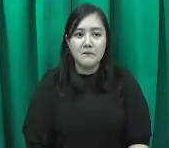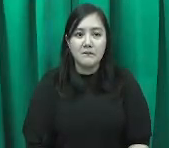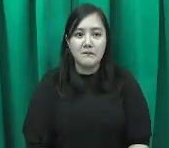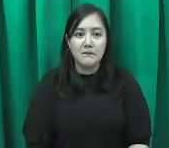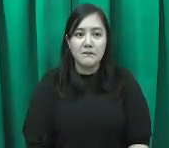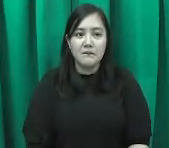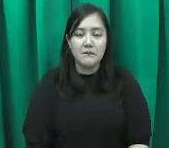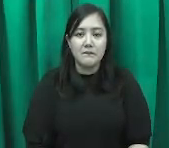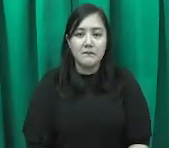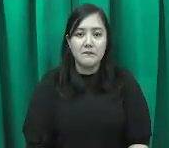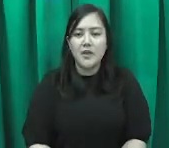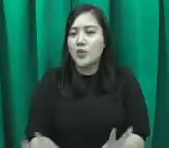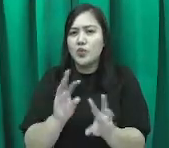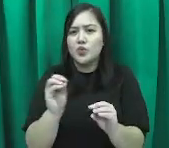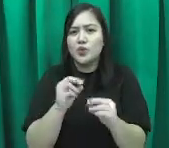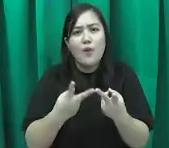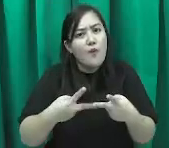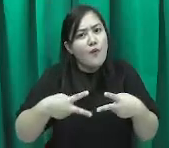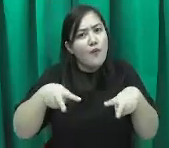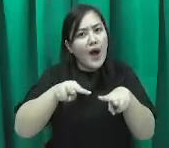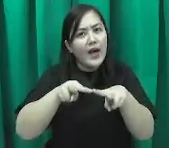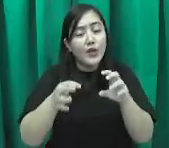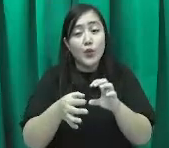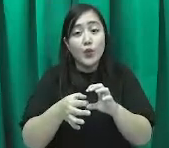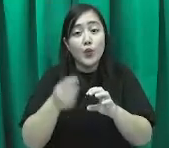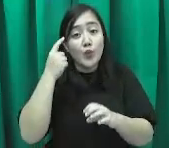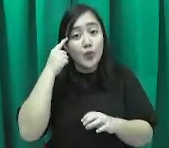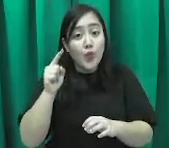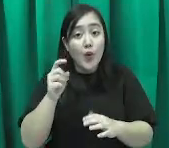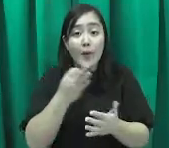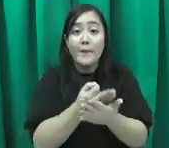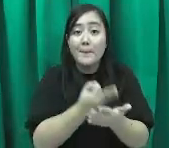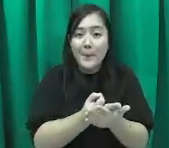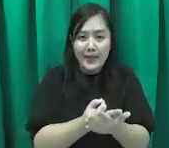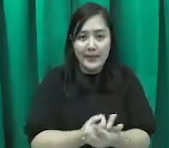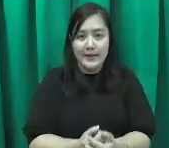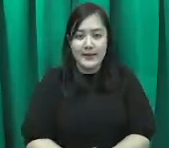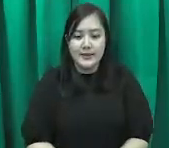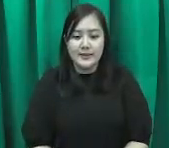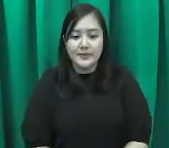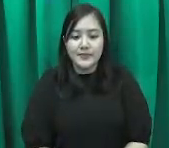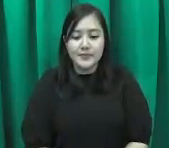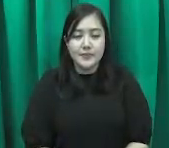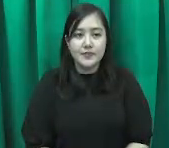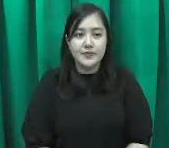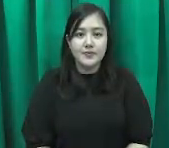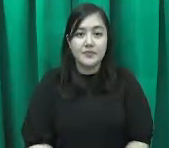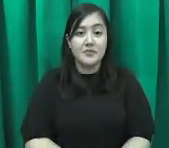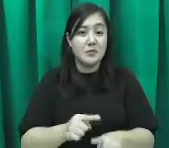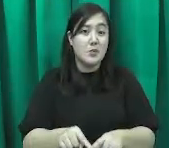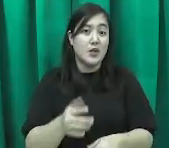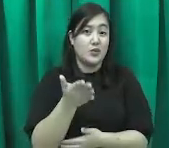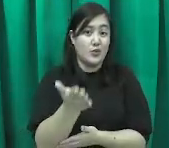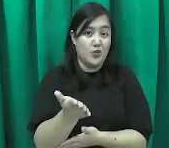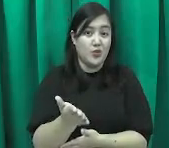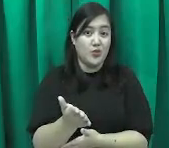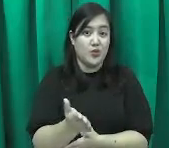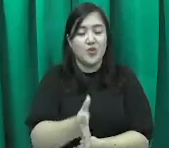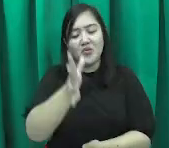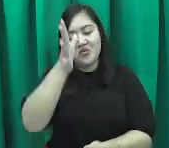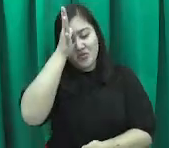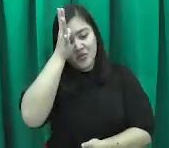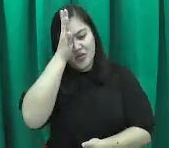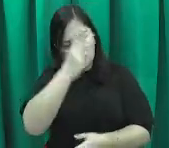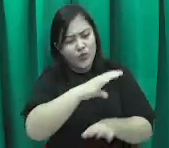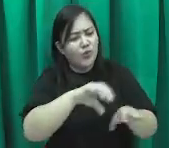ni Daddy, binigay na ni Mommy. Eh ikaw naman, tatay ka, talagang nagtrabaho ko, nag-effort ka, pinabayaan mo lang yung anak mo, ha? Parang